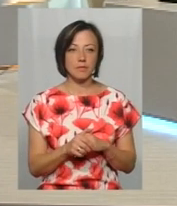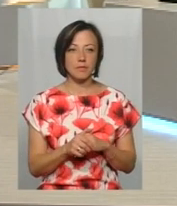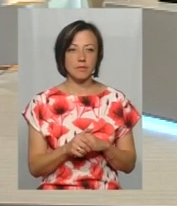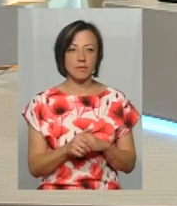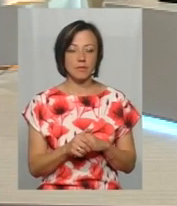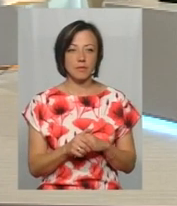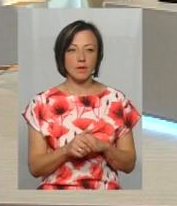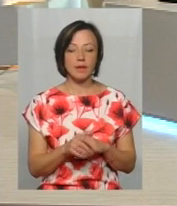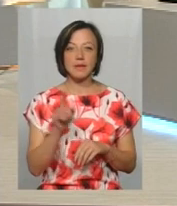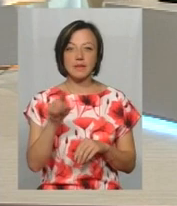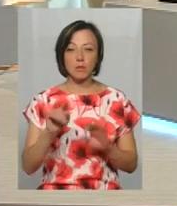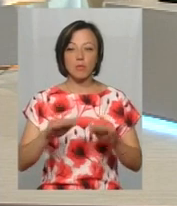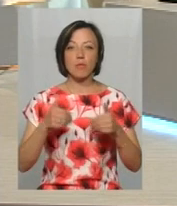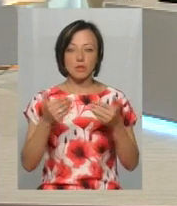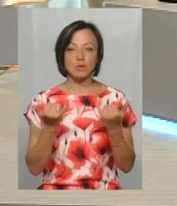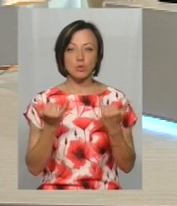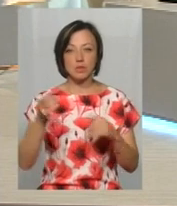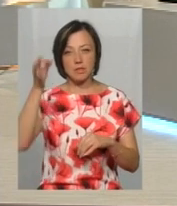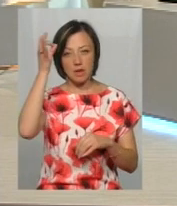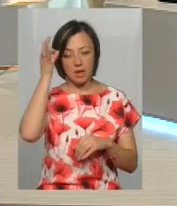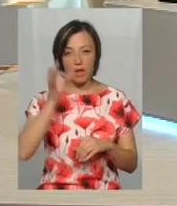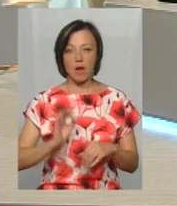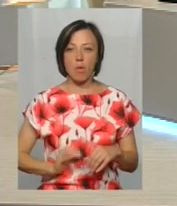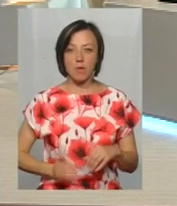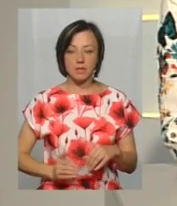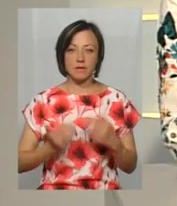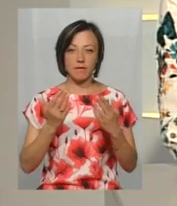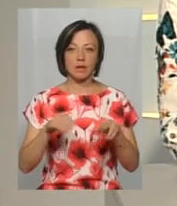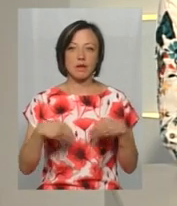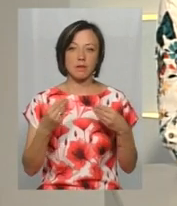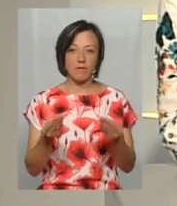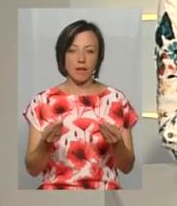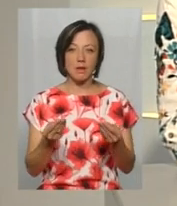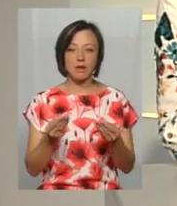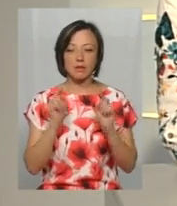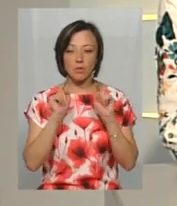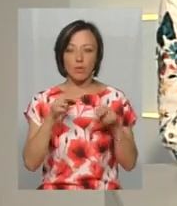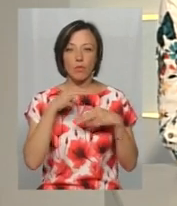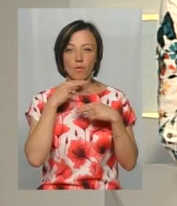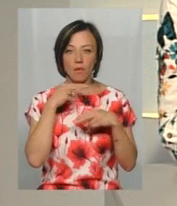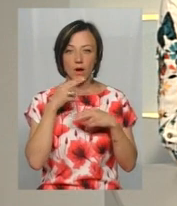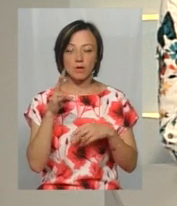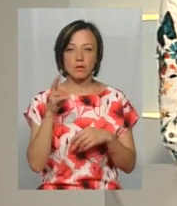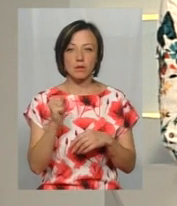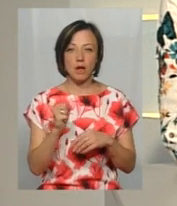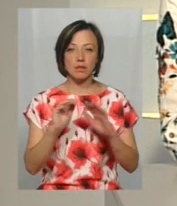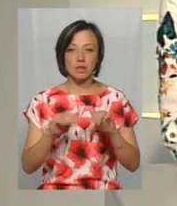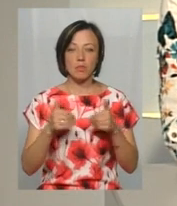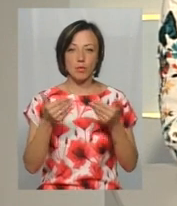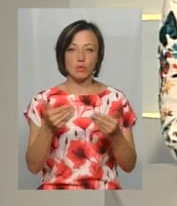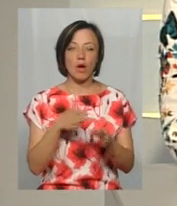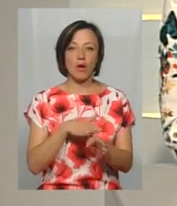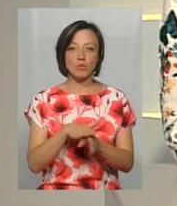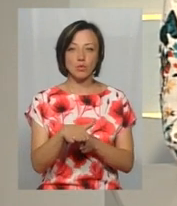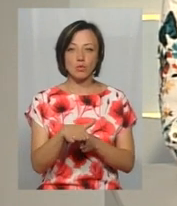Так, у тій же пропозиції, про яку я сьогодні згадувала, комерційні, яку ви надавали, звернули увагу на запропоновану